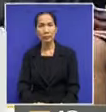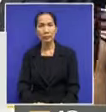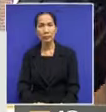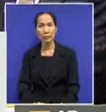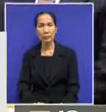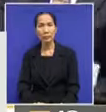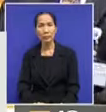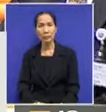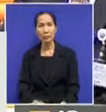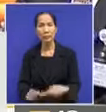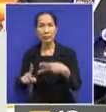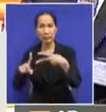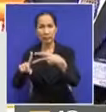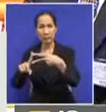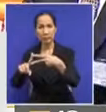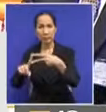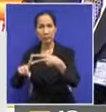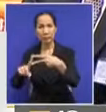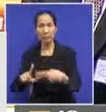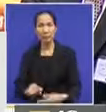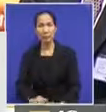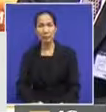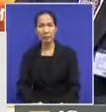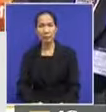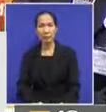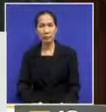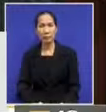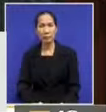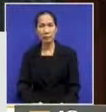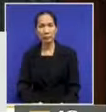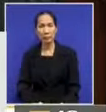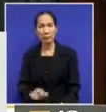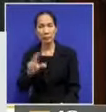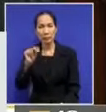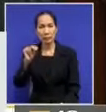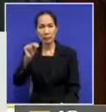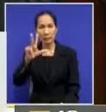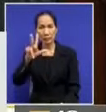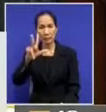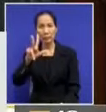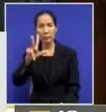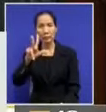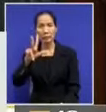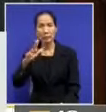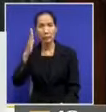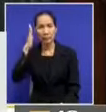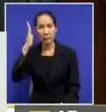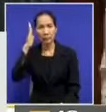ายธนาธรจึงรุ่งเรืองกิจครับ 33นายกิติ